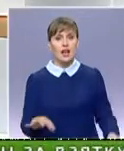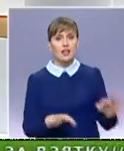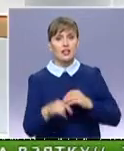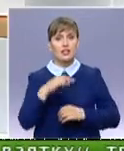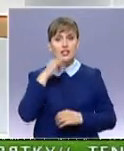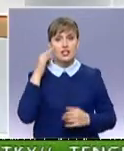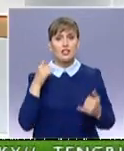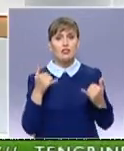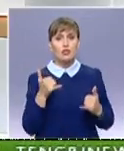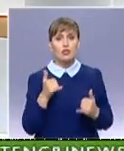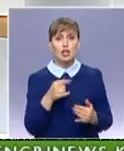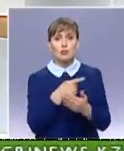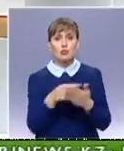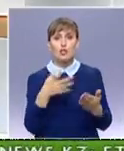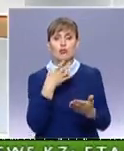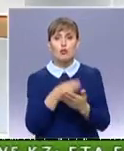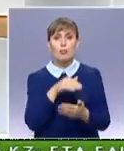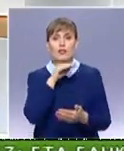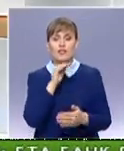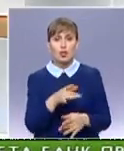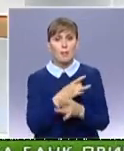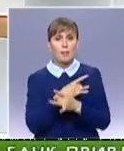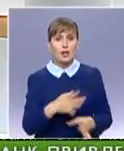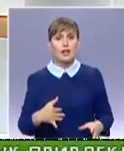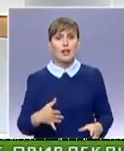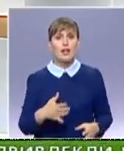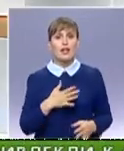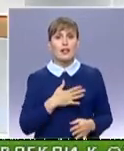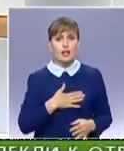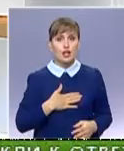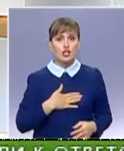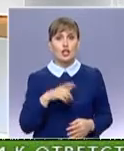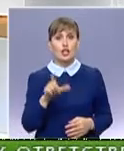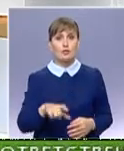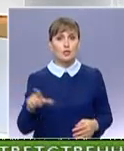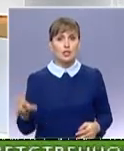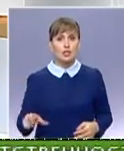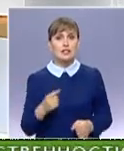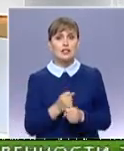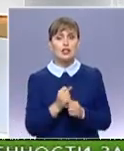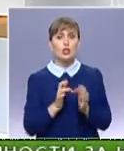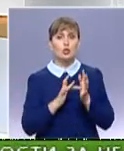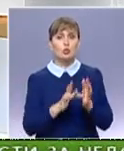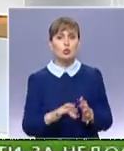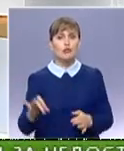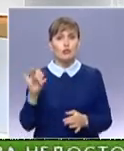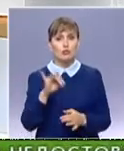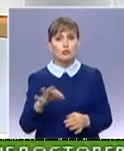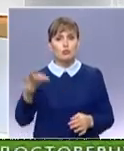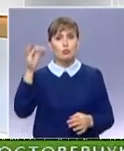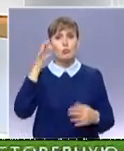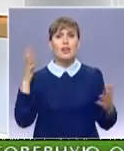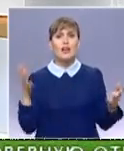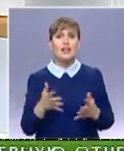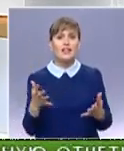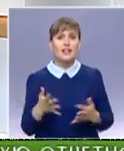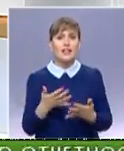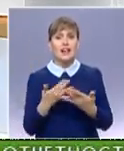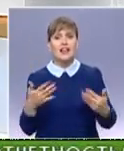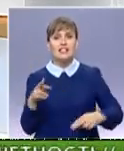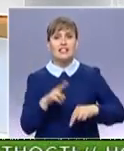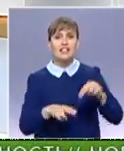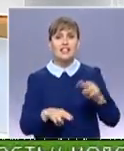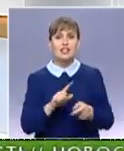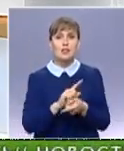Архитекторы Казахстана сегодня отмечают свой профессиональный праздник. Наши корреспонденты совершили экскурс в историю и вспомнили, какие